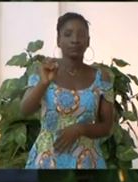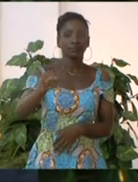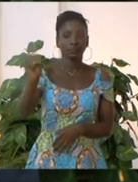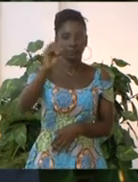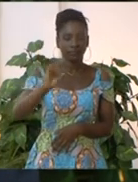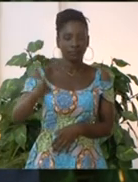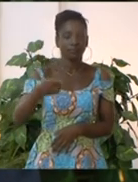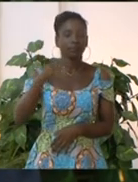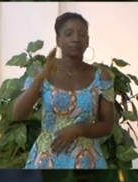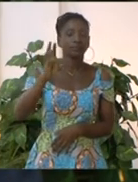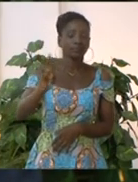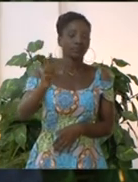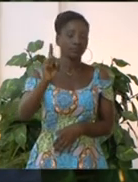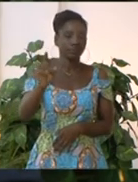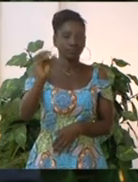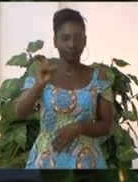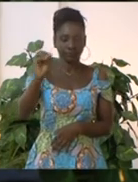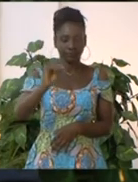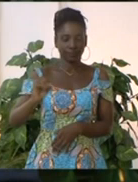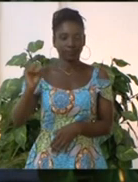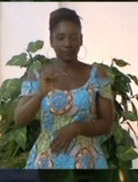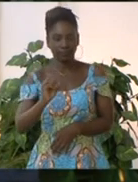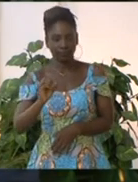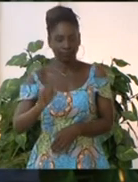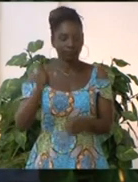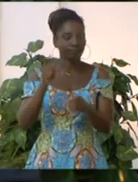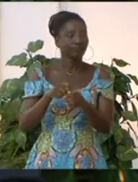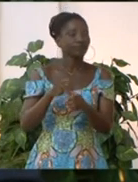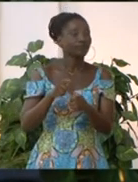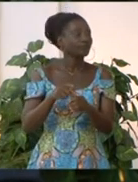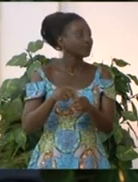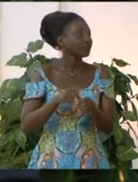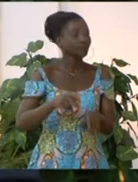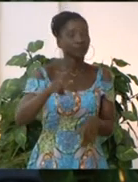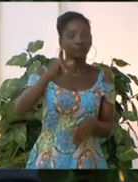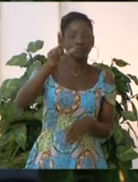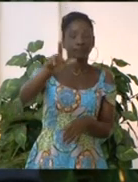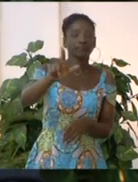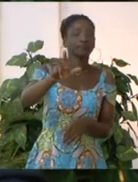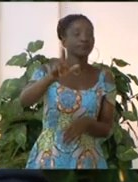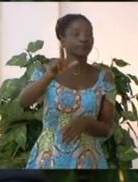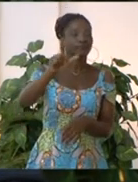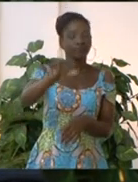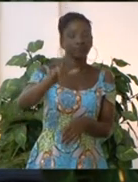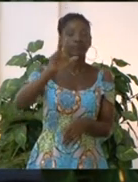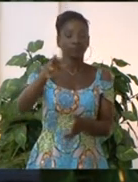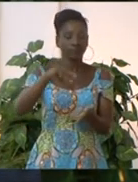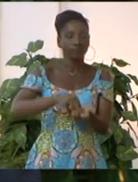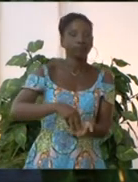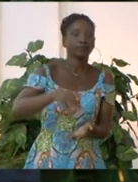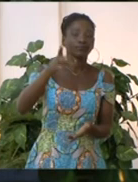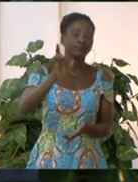61% suffrages exprimés vers 3085